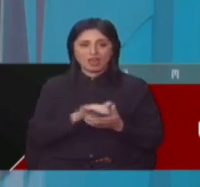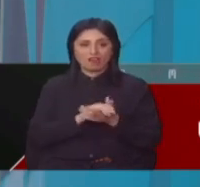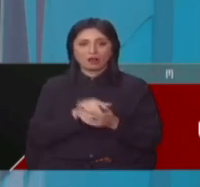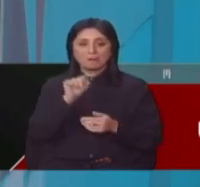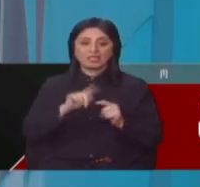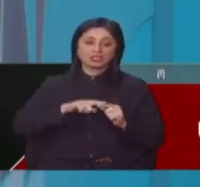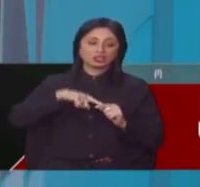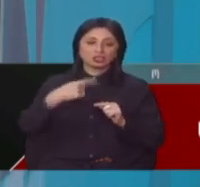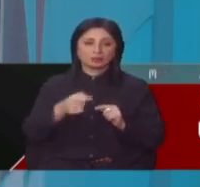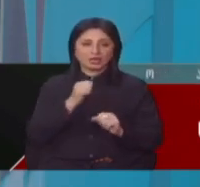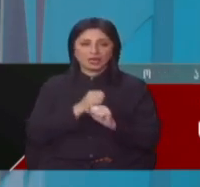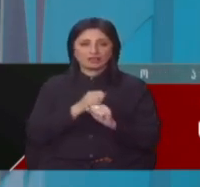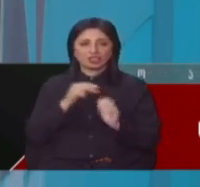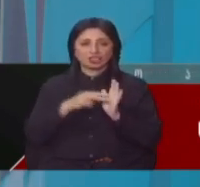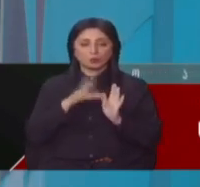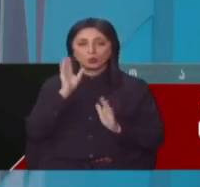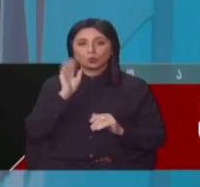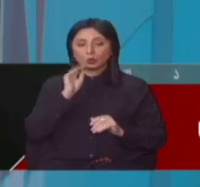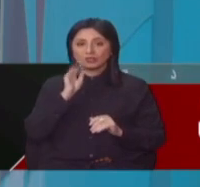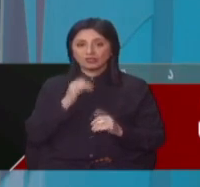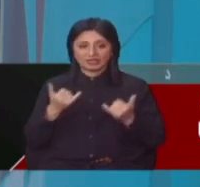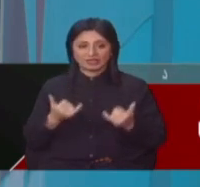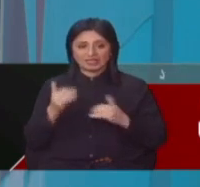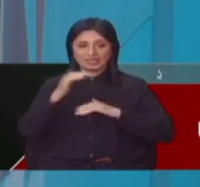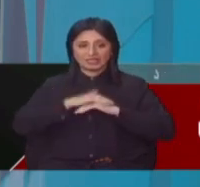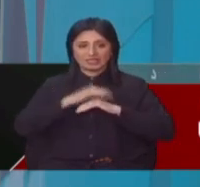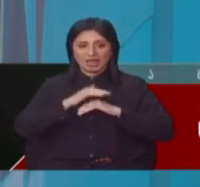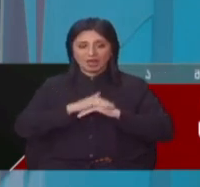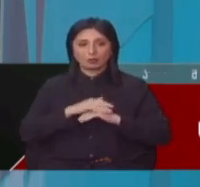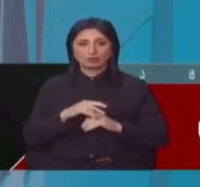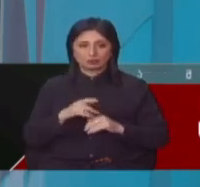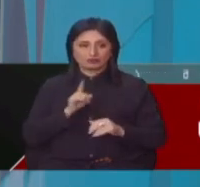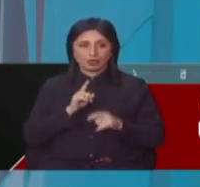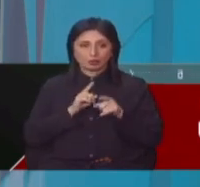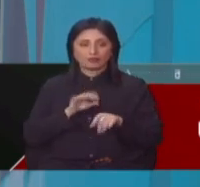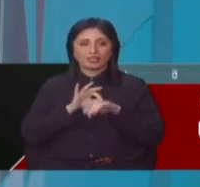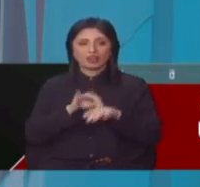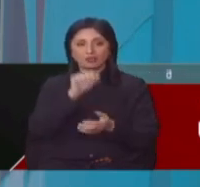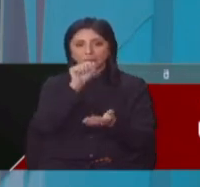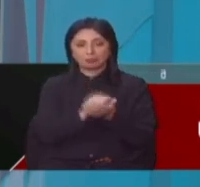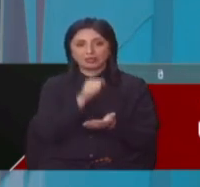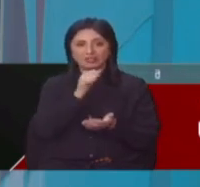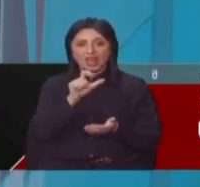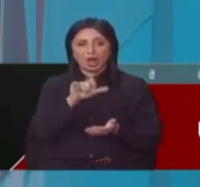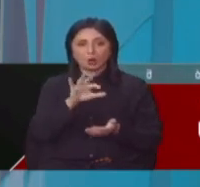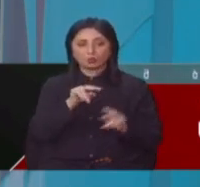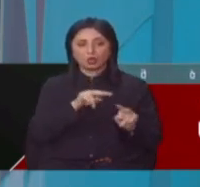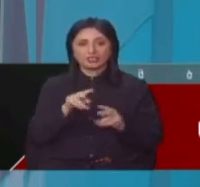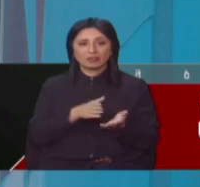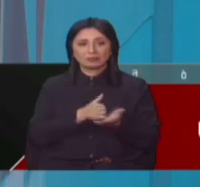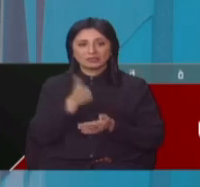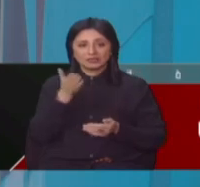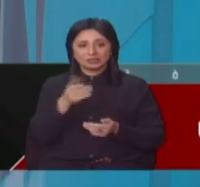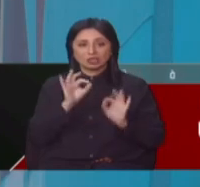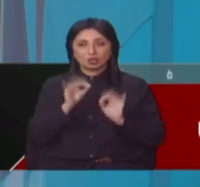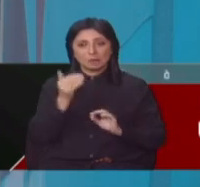მას შემდეგ გააკეთებს შეფასებას, როდესაც დღეს საღამოს, როგორც მოსალოდნელია, გამართავს ბრიფინგს ეუთოს სადამკვირვებლო მისია